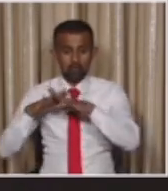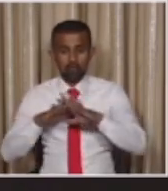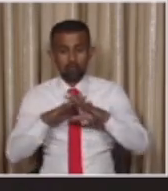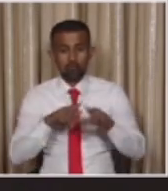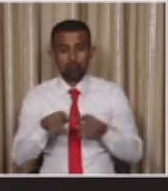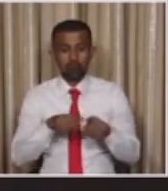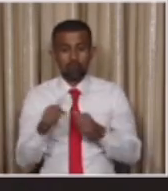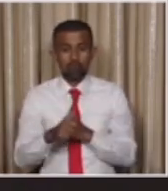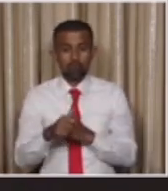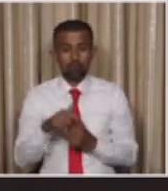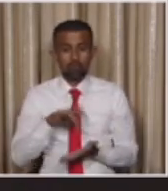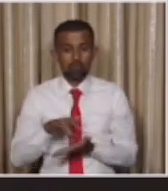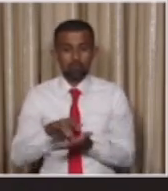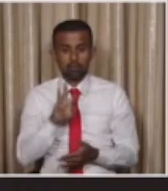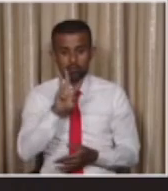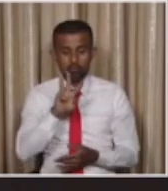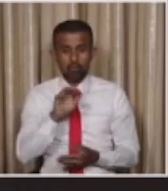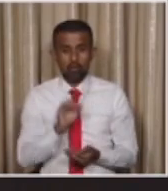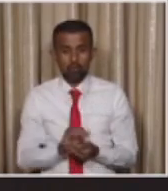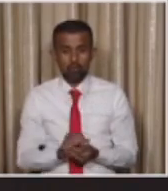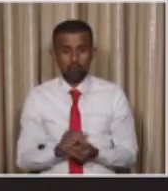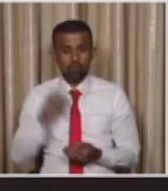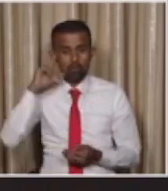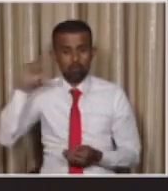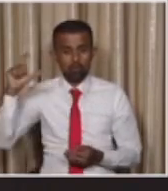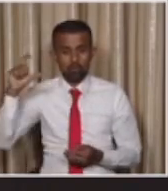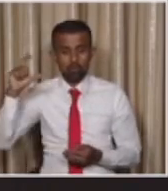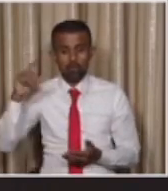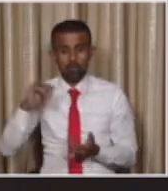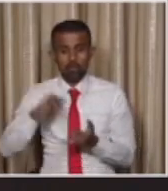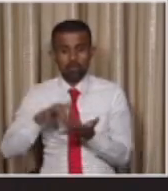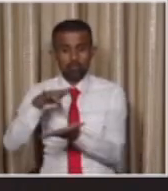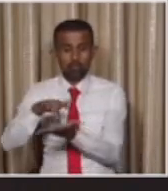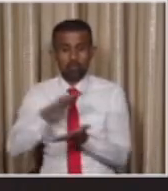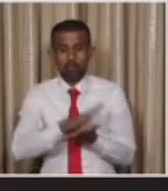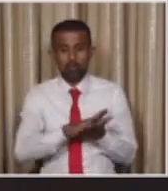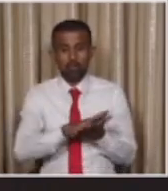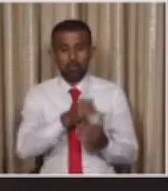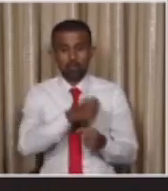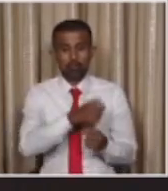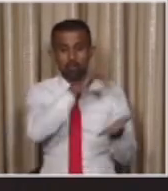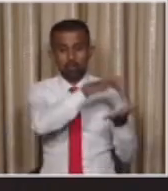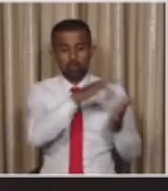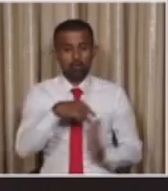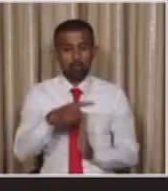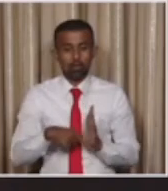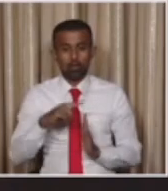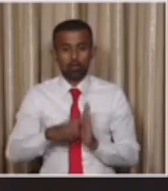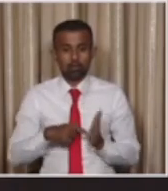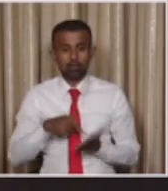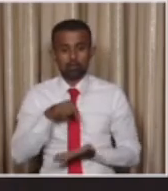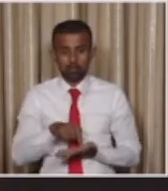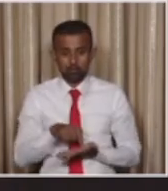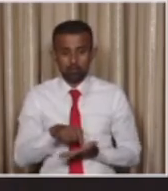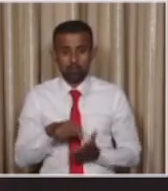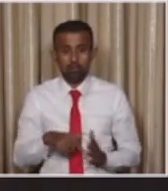හදපු නගර තුනක් තියෙන්නේ. චීනයේ ෂැන්ඩෑම් නගරය, හංගේරියා බුඩාපෙස් නගරය සහ ශ්‍රී ලංකාවේ ශ්‍රී ජයවර්ධනපුර.